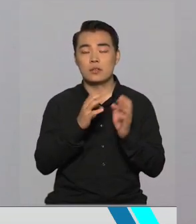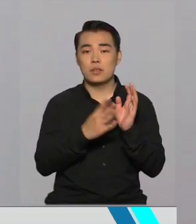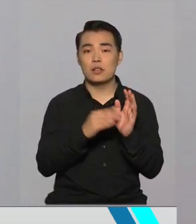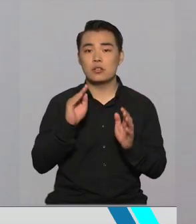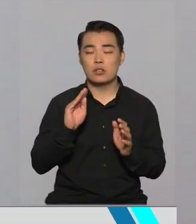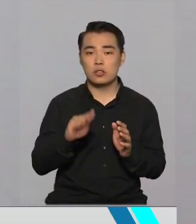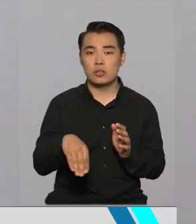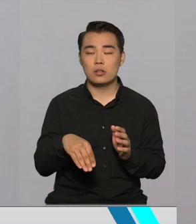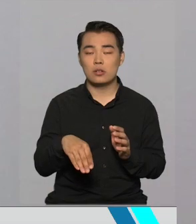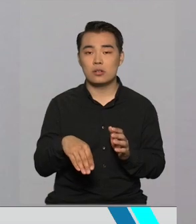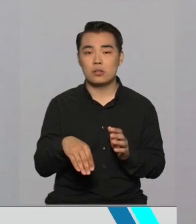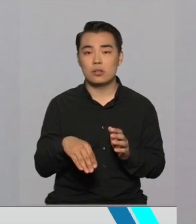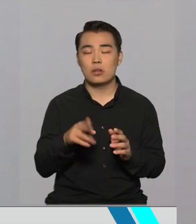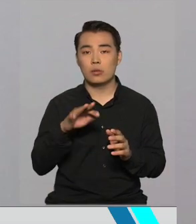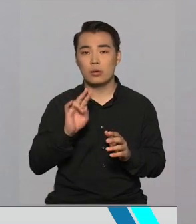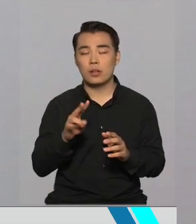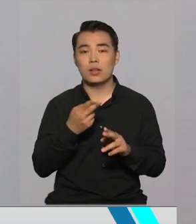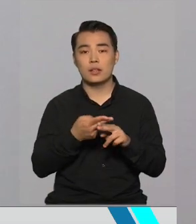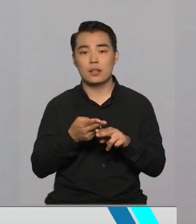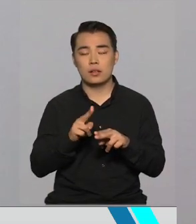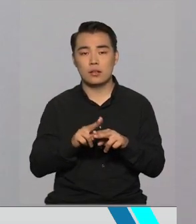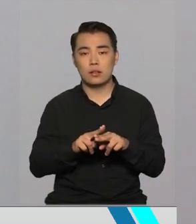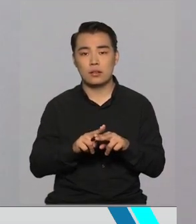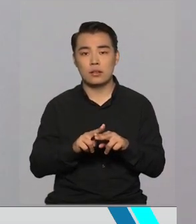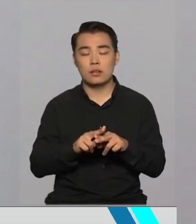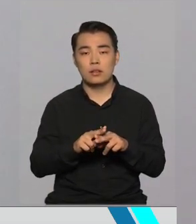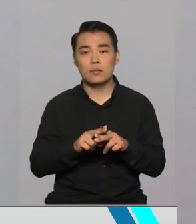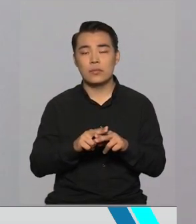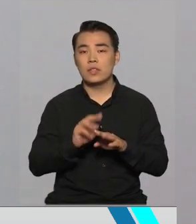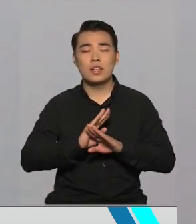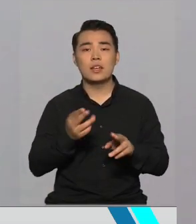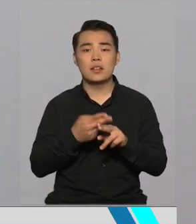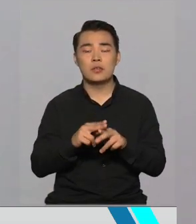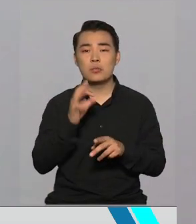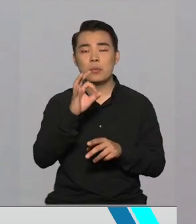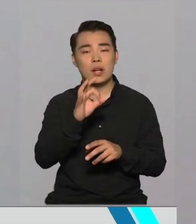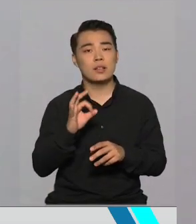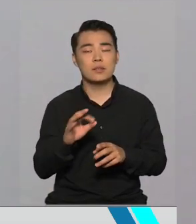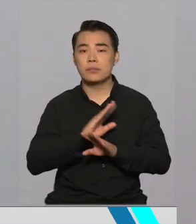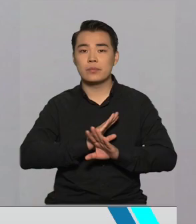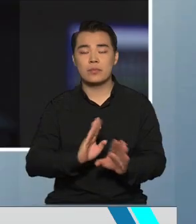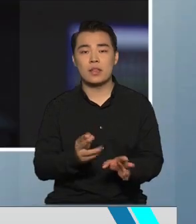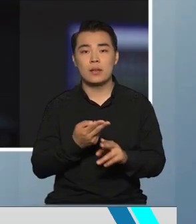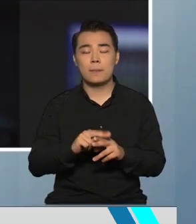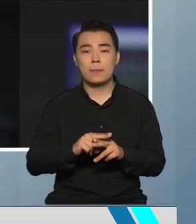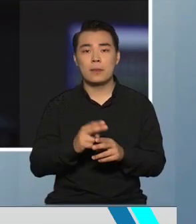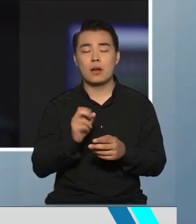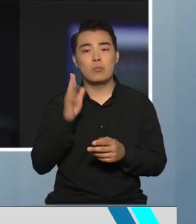тысяч тонн – это даже это не 0,1% от годовой